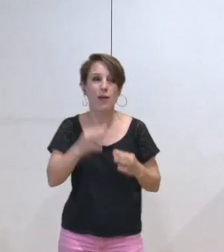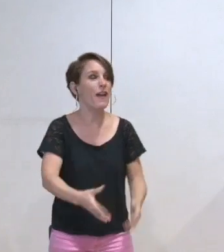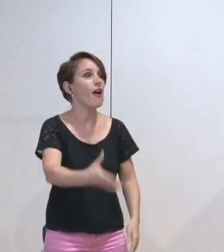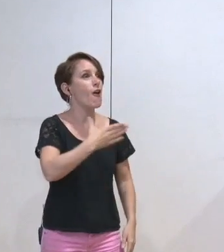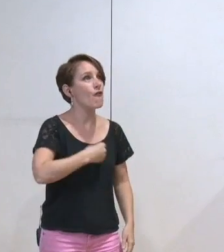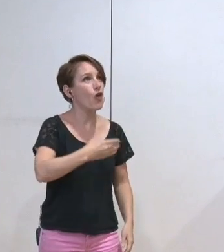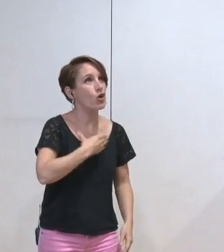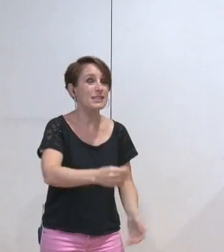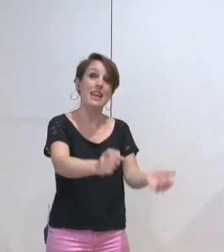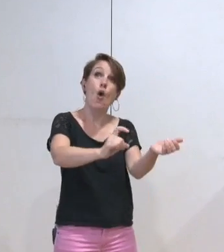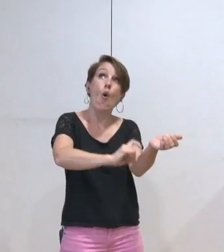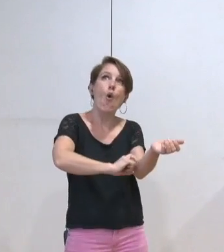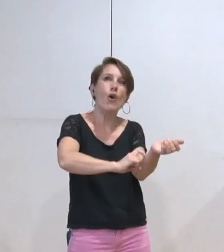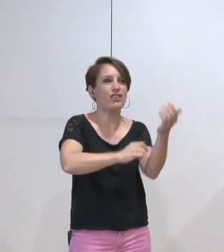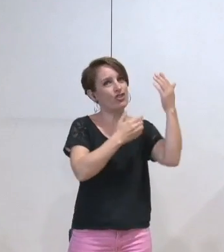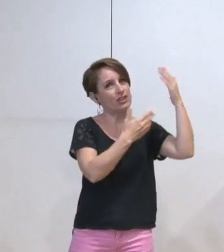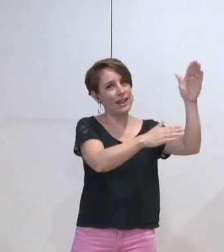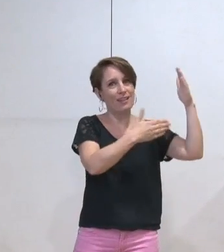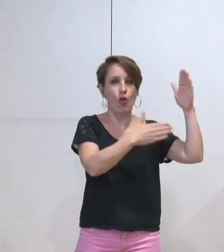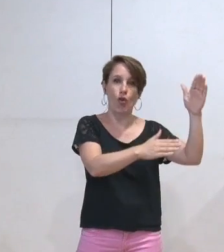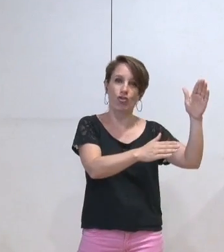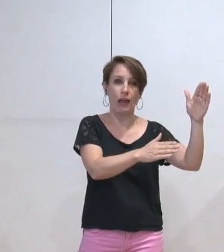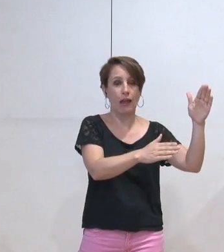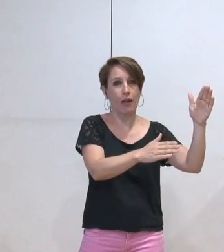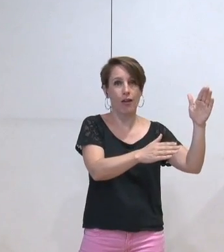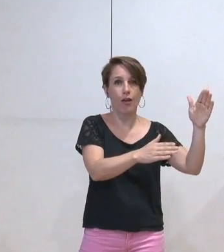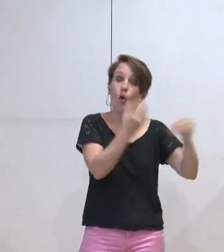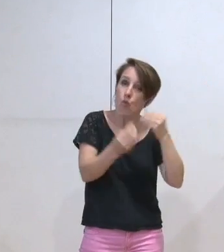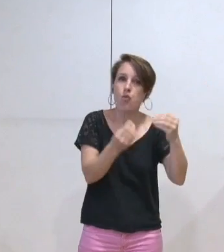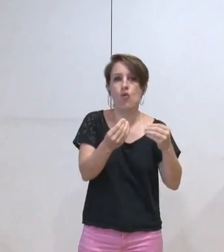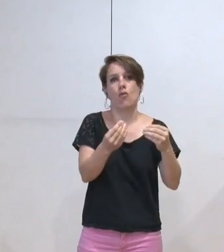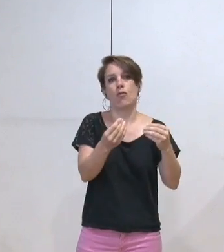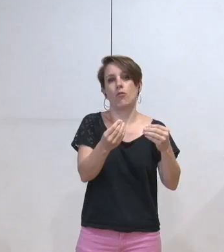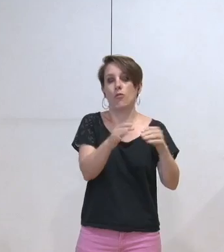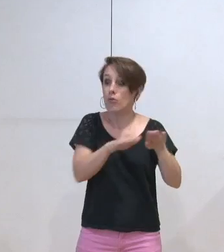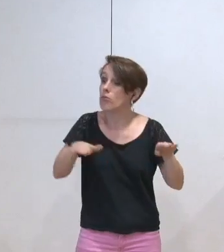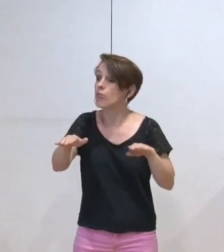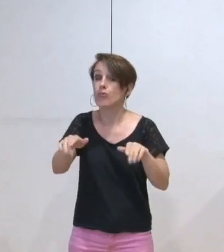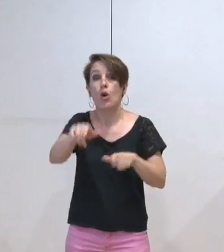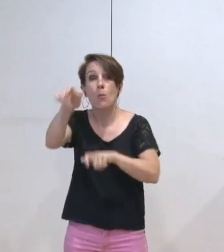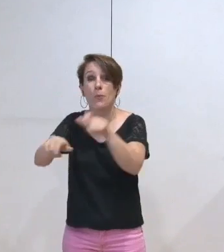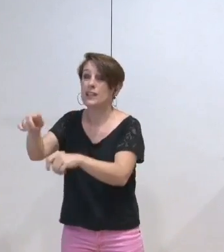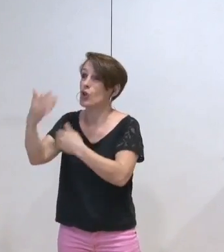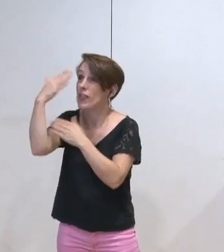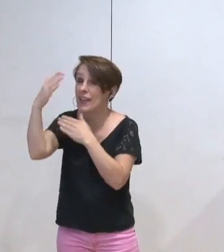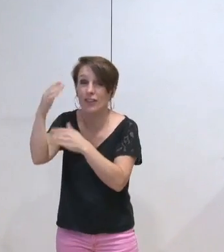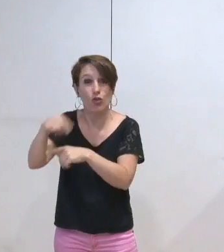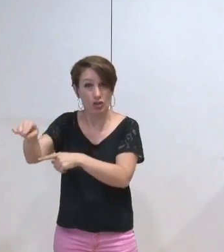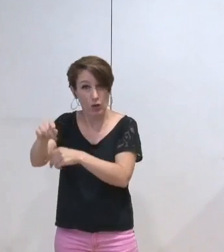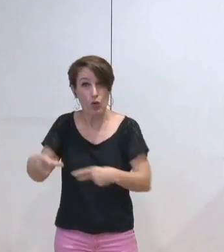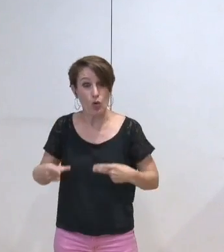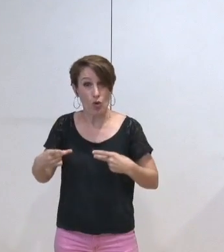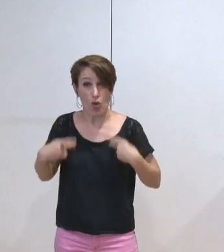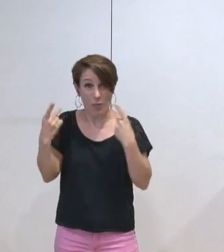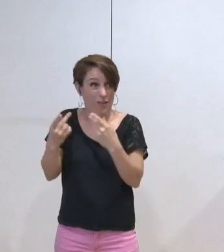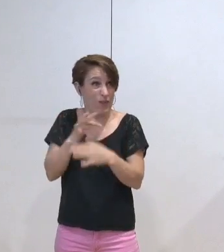d'origine étrangère ou immigré plus ou moins récentes et des populations qui vivent populations étrangères qui vivent légalement ou pas sur le